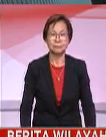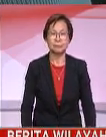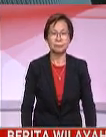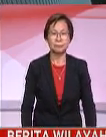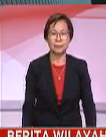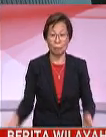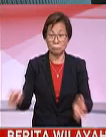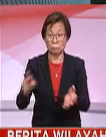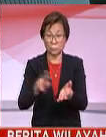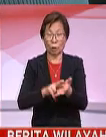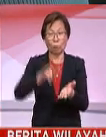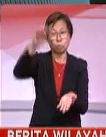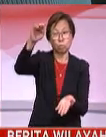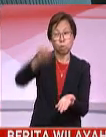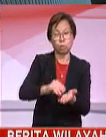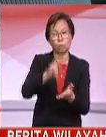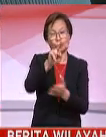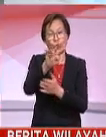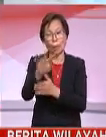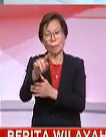Juga direkodkan penurunan